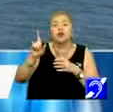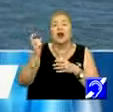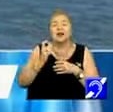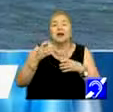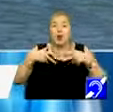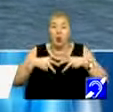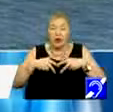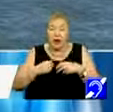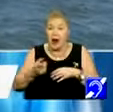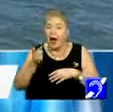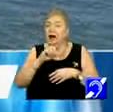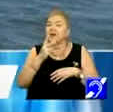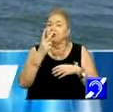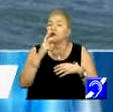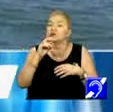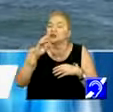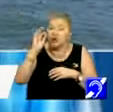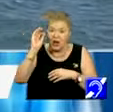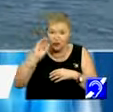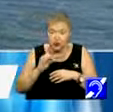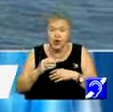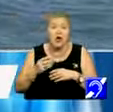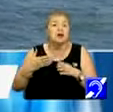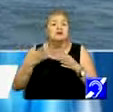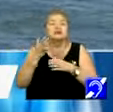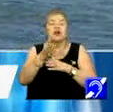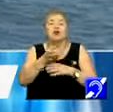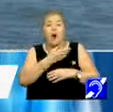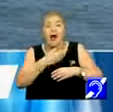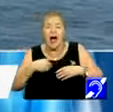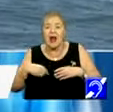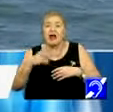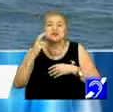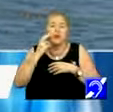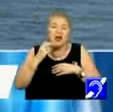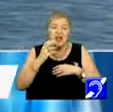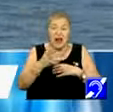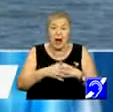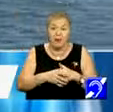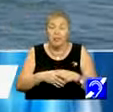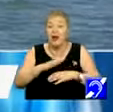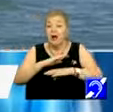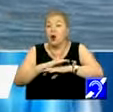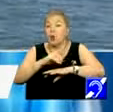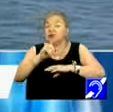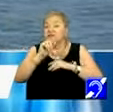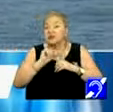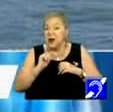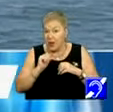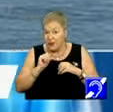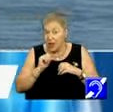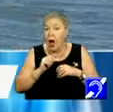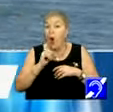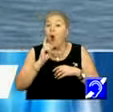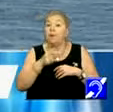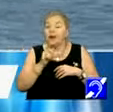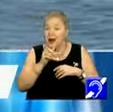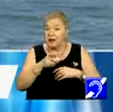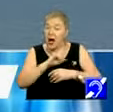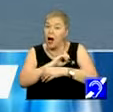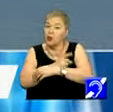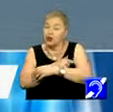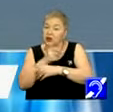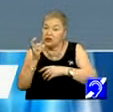celelalte 20% vin către Galați sau către Brăila. În aceste condiții este obligatoriu ca autoritățile